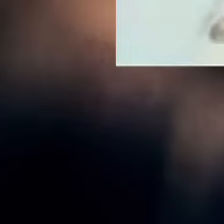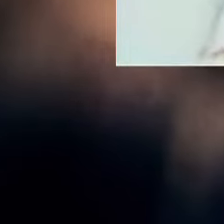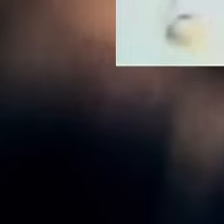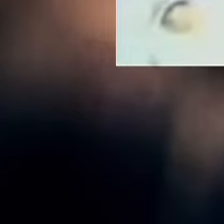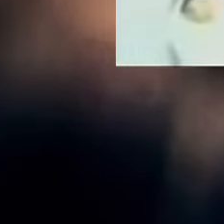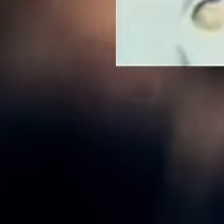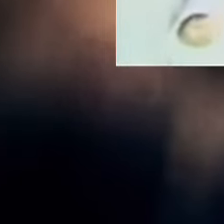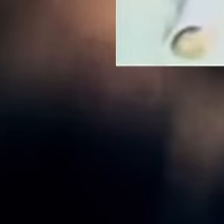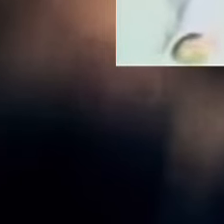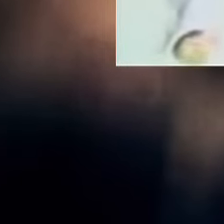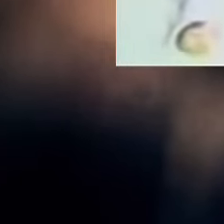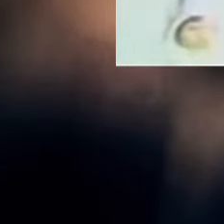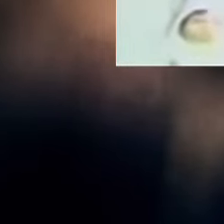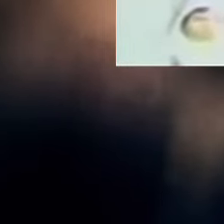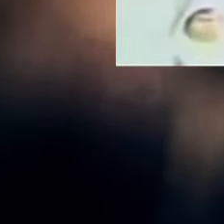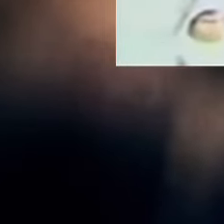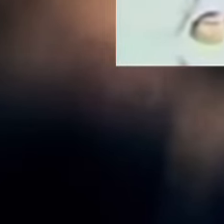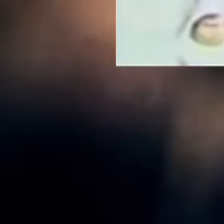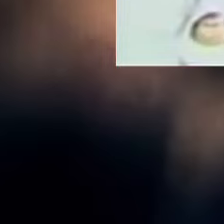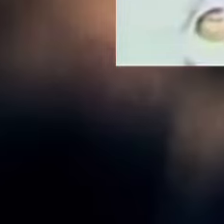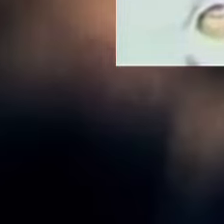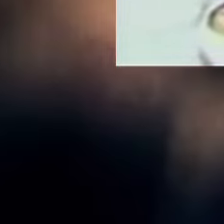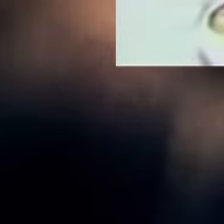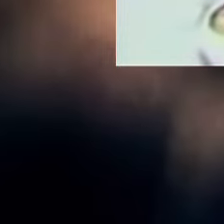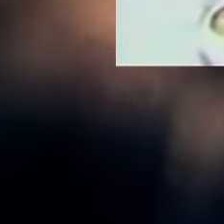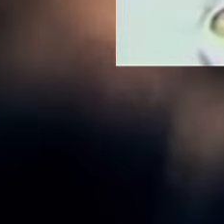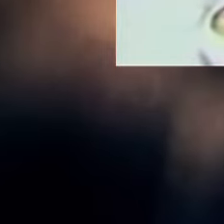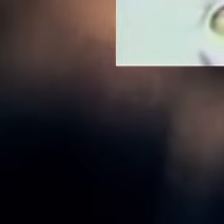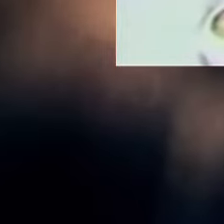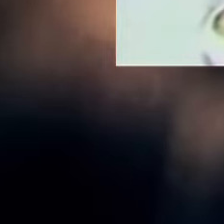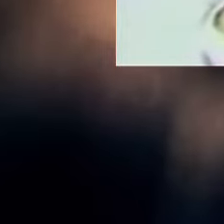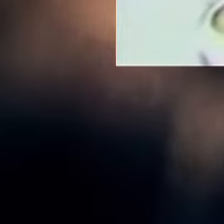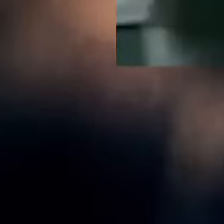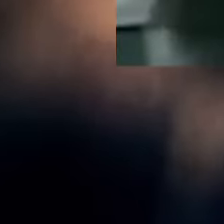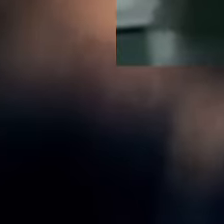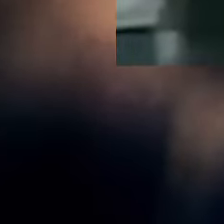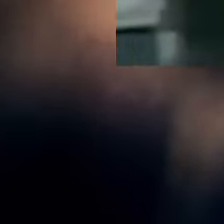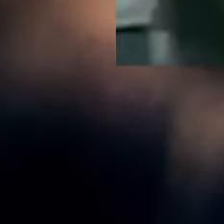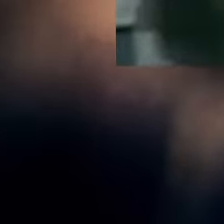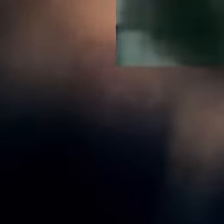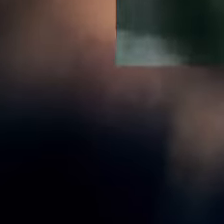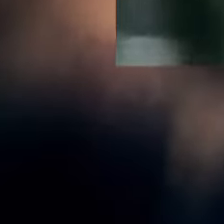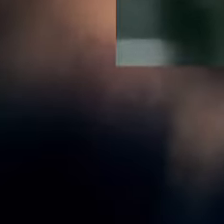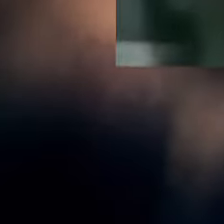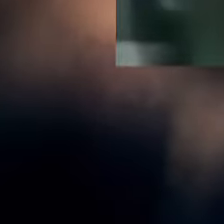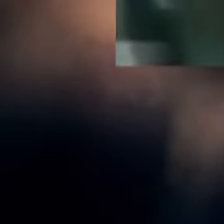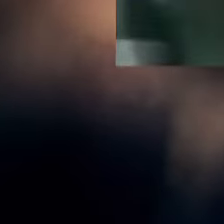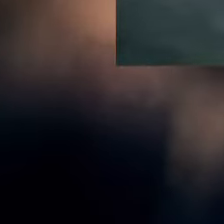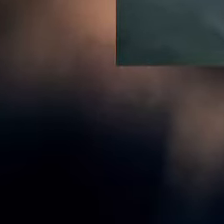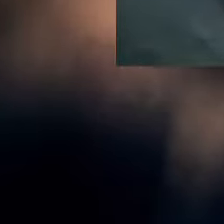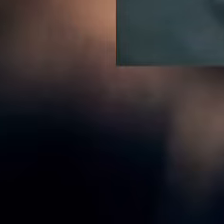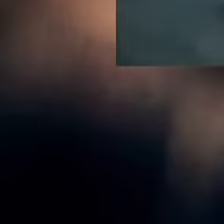ما زمايلك ما هم واقفين محترمين اهو. ما شخطش فيهم ليه؟ لان انت اللي مهزأ.